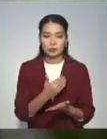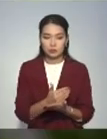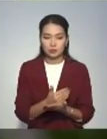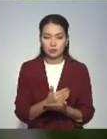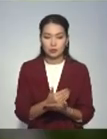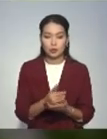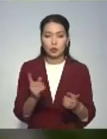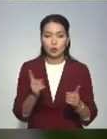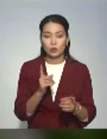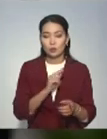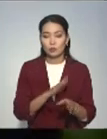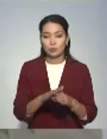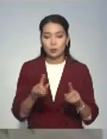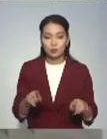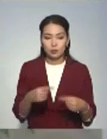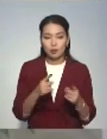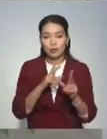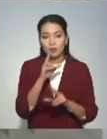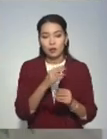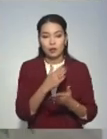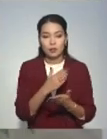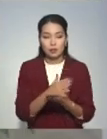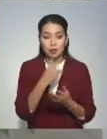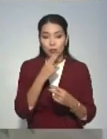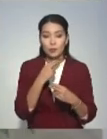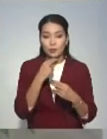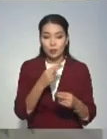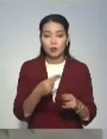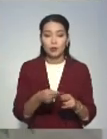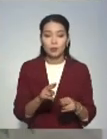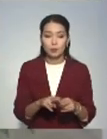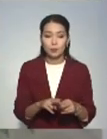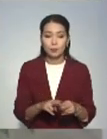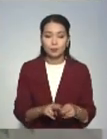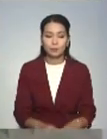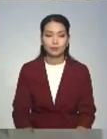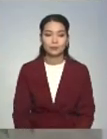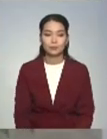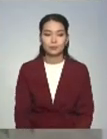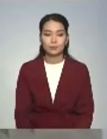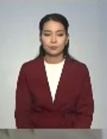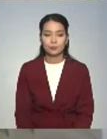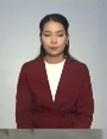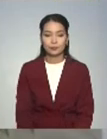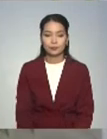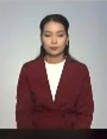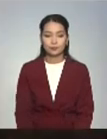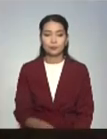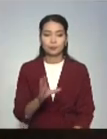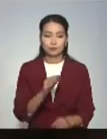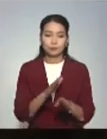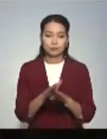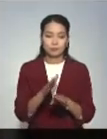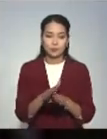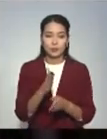келтіруіне ұмтылады. Былтырғы жылға қарағанда осы жылы, мысалы, бірталай өсті пациенттердің саны.